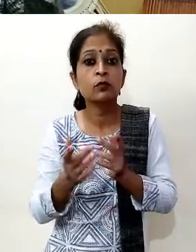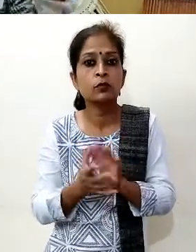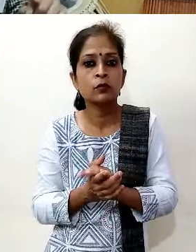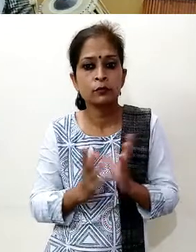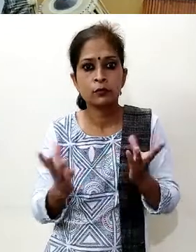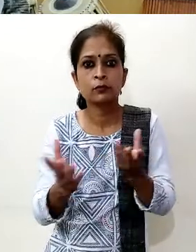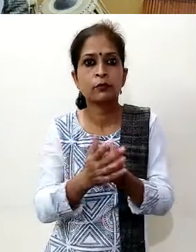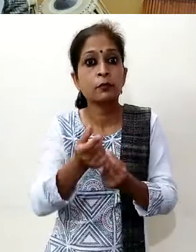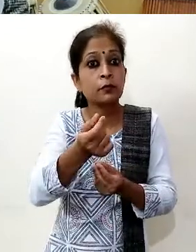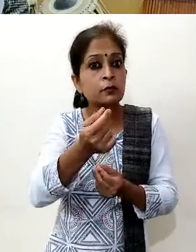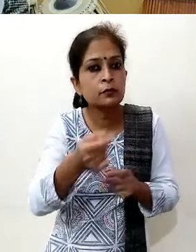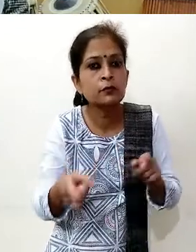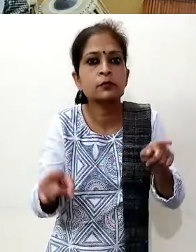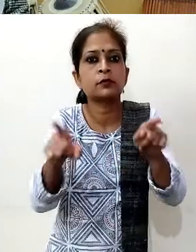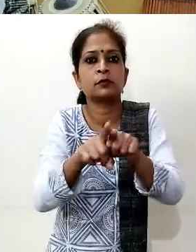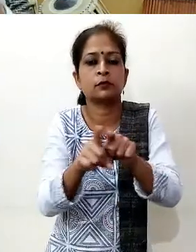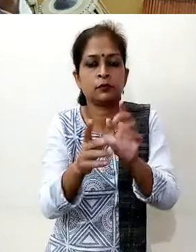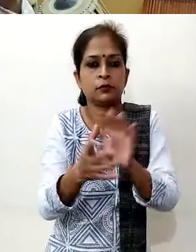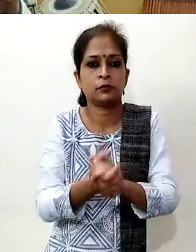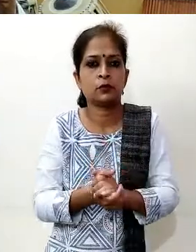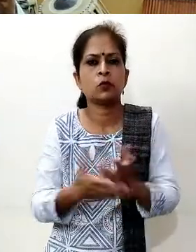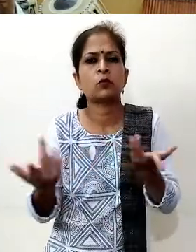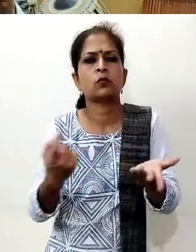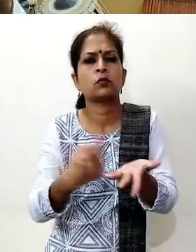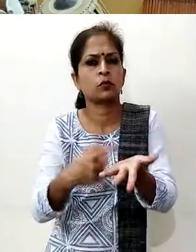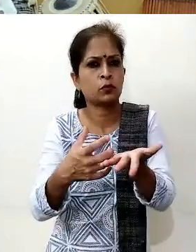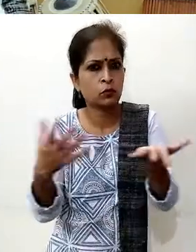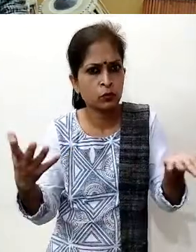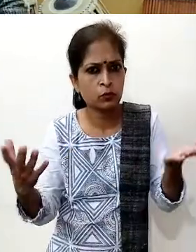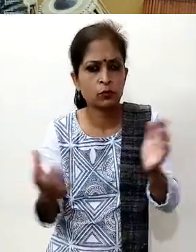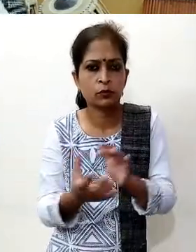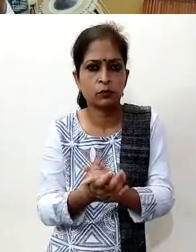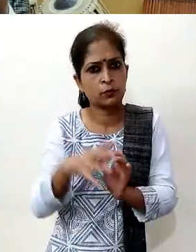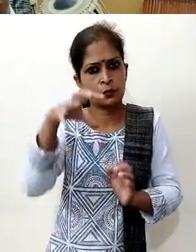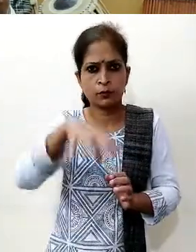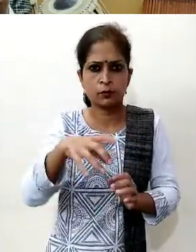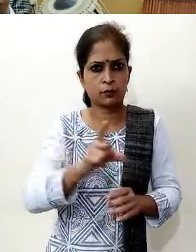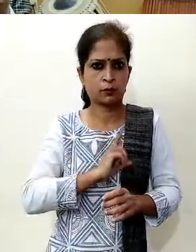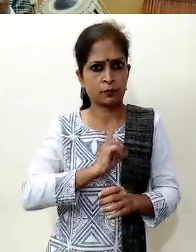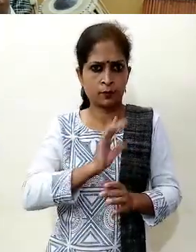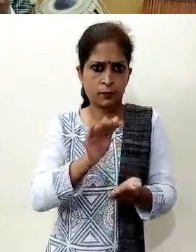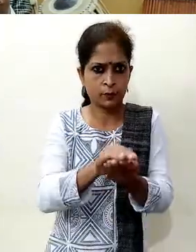धन या संपत्ति जो कि राज्य के पास होती है।